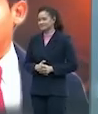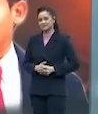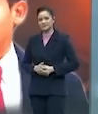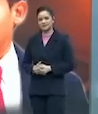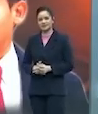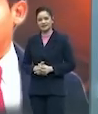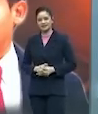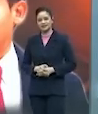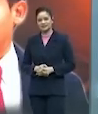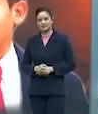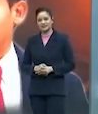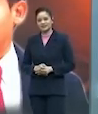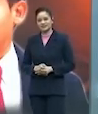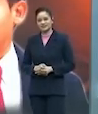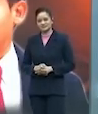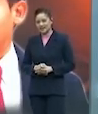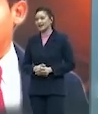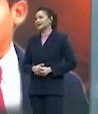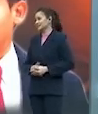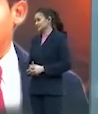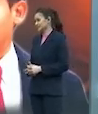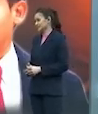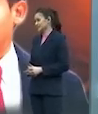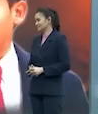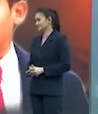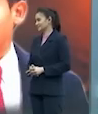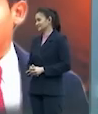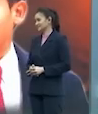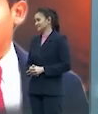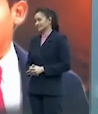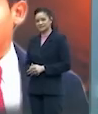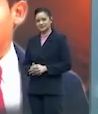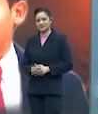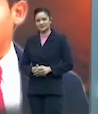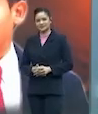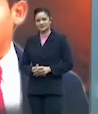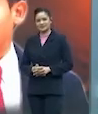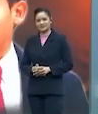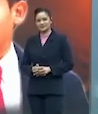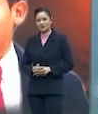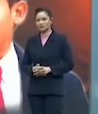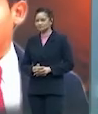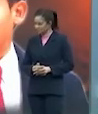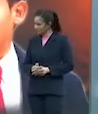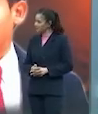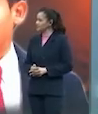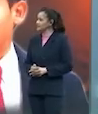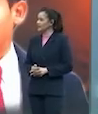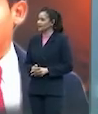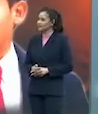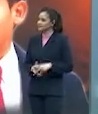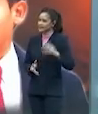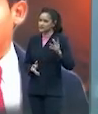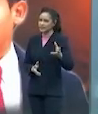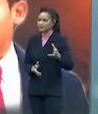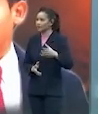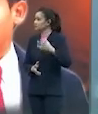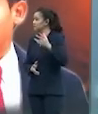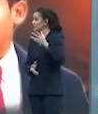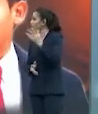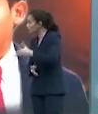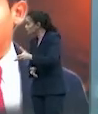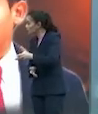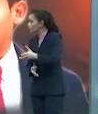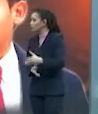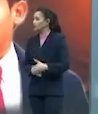1ก้าวไกลกับเพื่อไทยตกลงกันไม่ได้โอ้โหคุณต่อรองกันมาเป็นเดือนน่ะคุณม่วยเออนับตั้งแต่หลังเลือกตั้งเสร็จก่อน